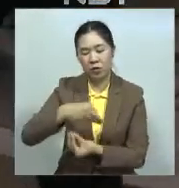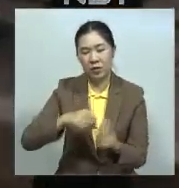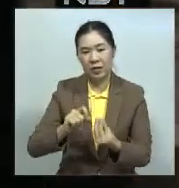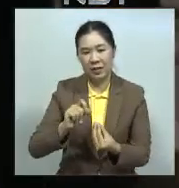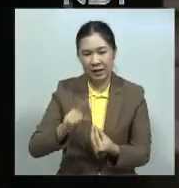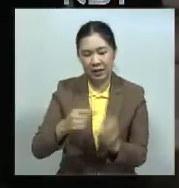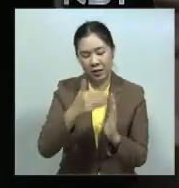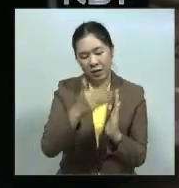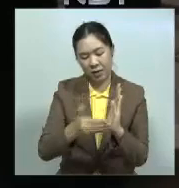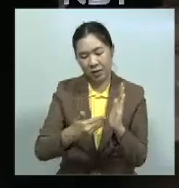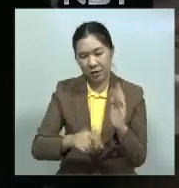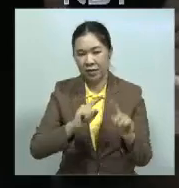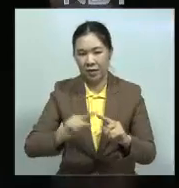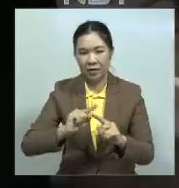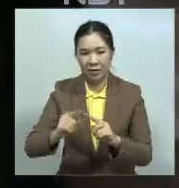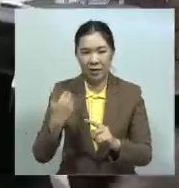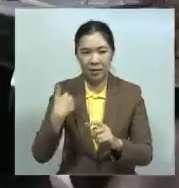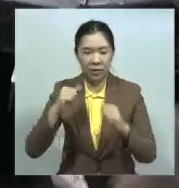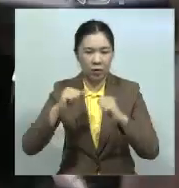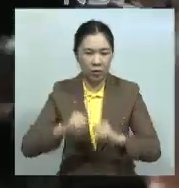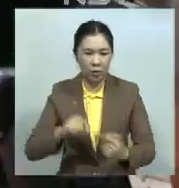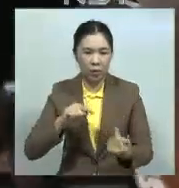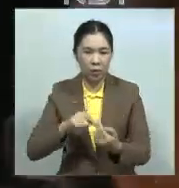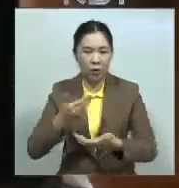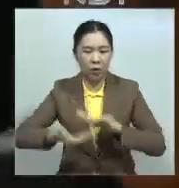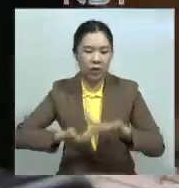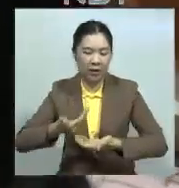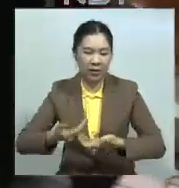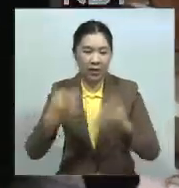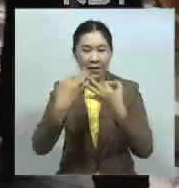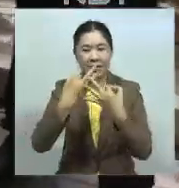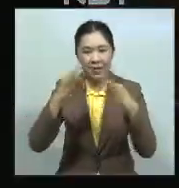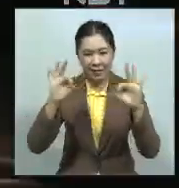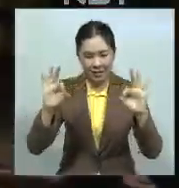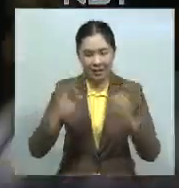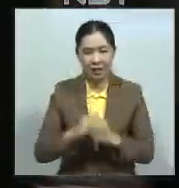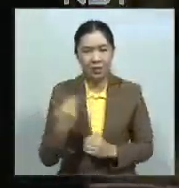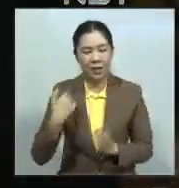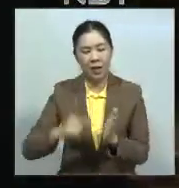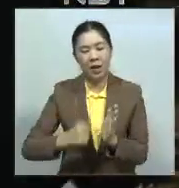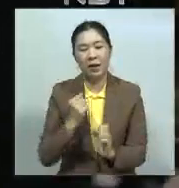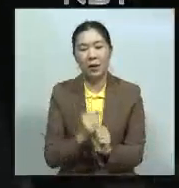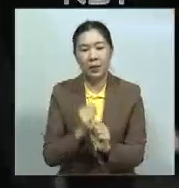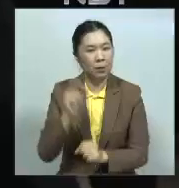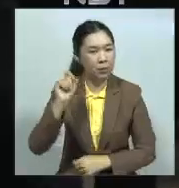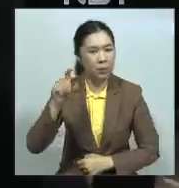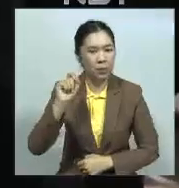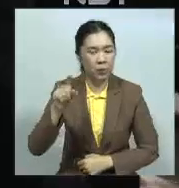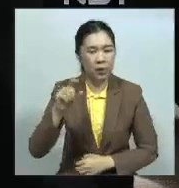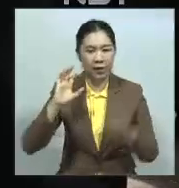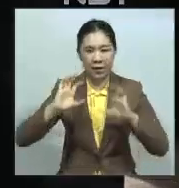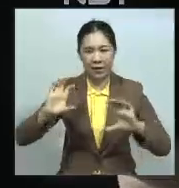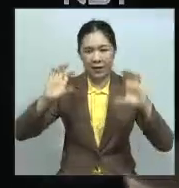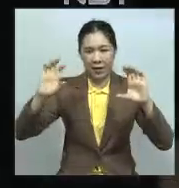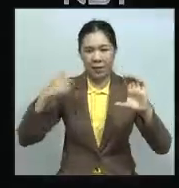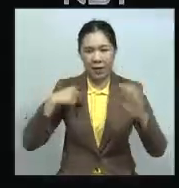ระดับภูมิภาคหรืออาเซบและความตกลงเขตการค้าเสรีหรือ FTA ไทย EU ที่สามารถเริ่มทำทันทีแม้รัฐบาลจะ